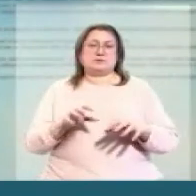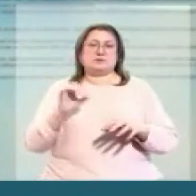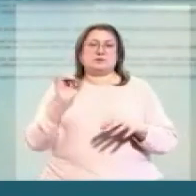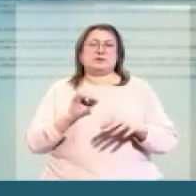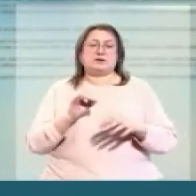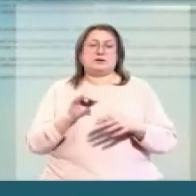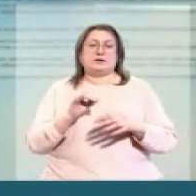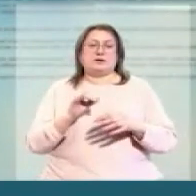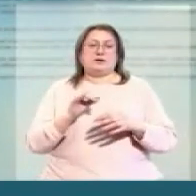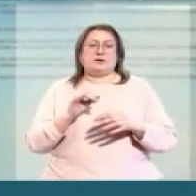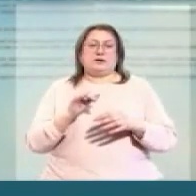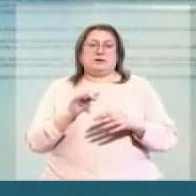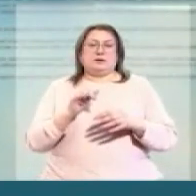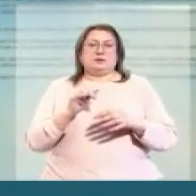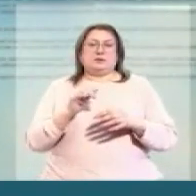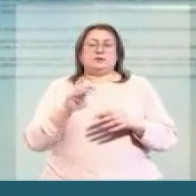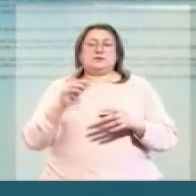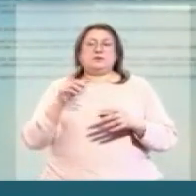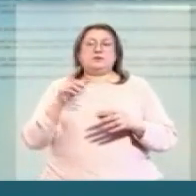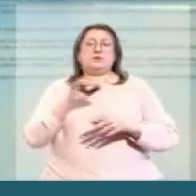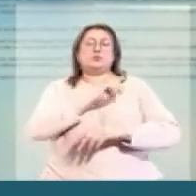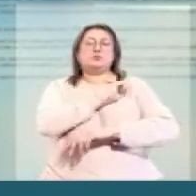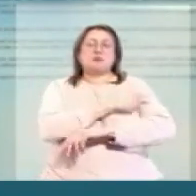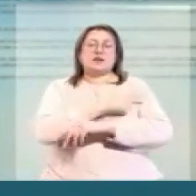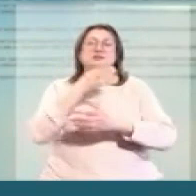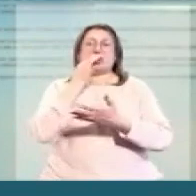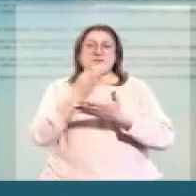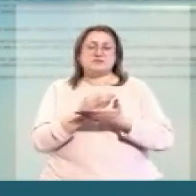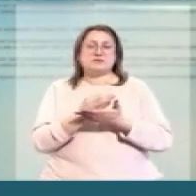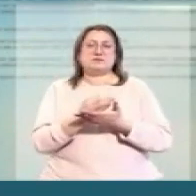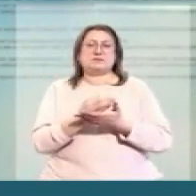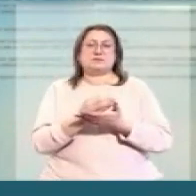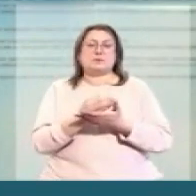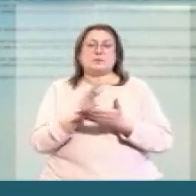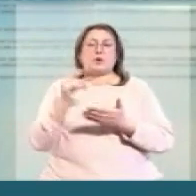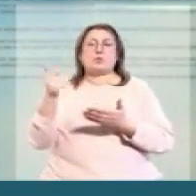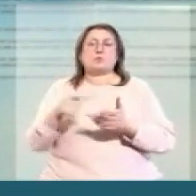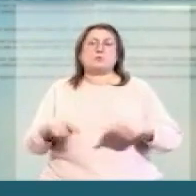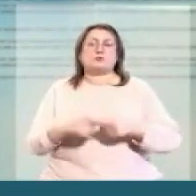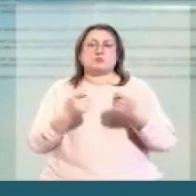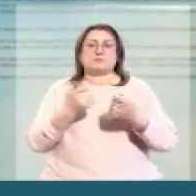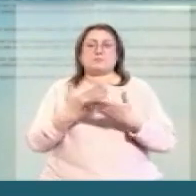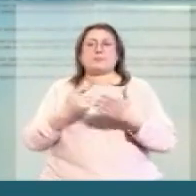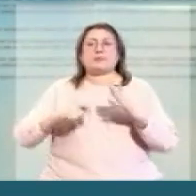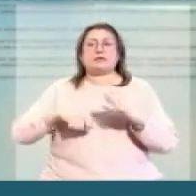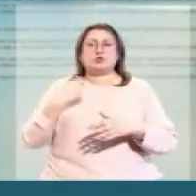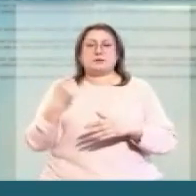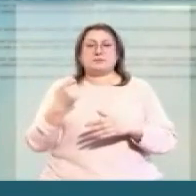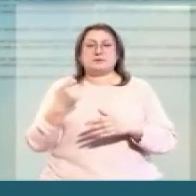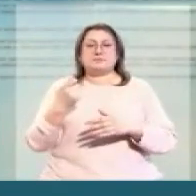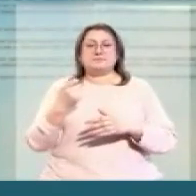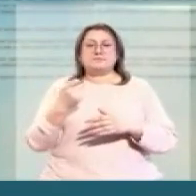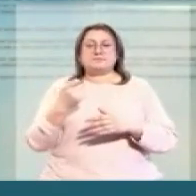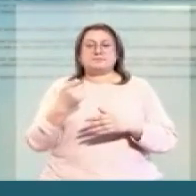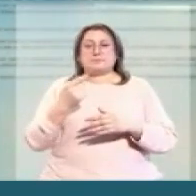И непосредственно вот усиливается ответственность по грубым нарушениям, сейчас ущерб, именно